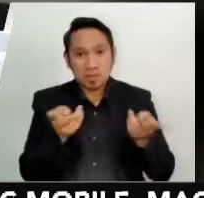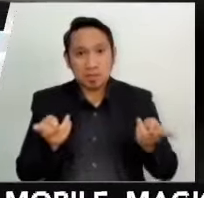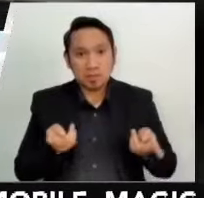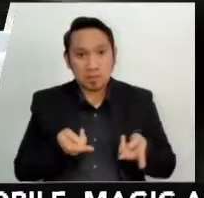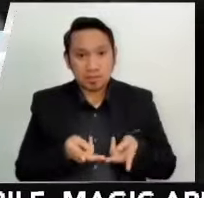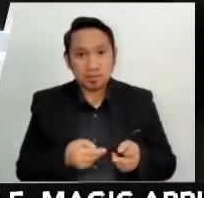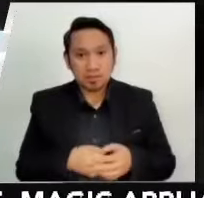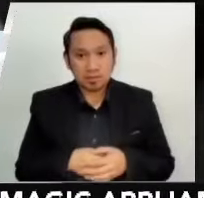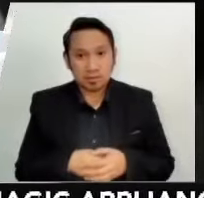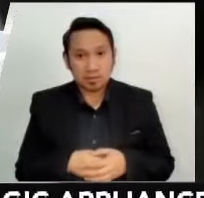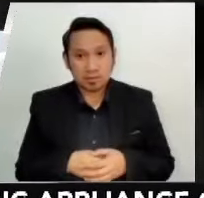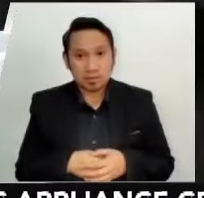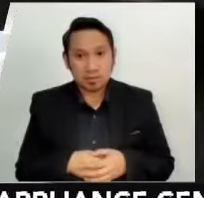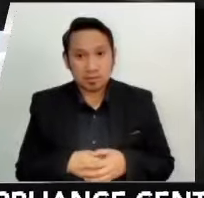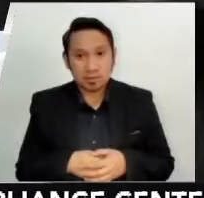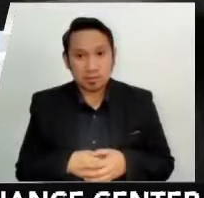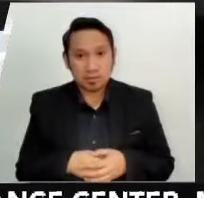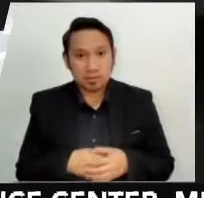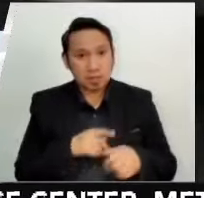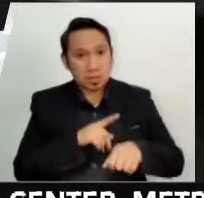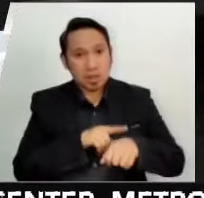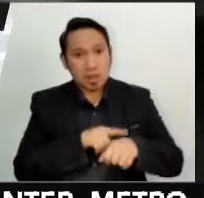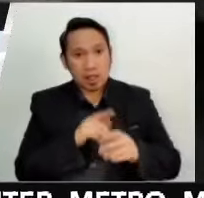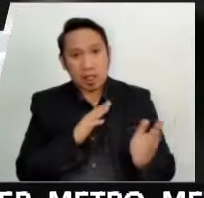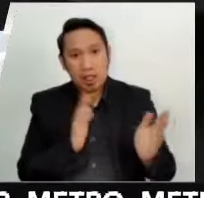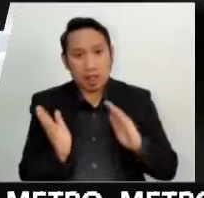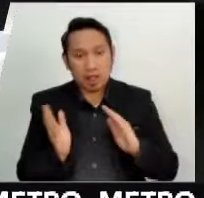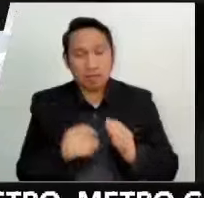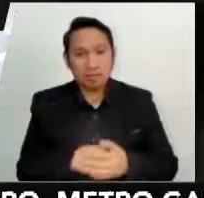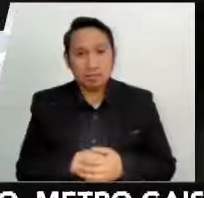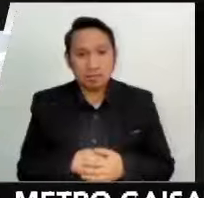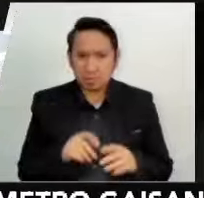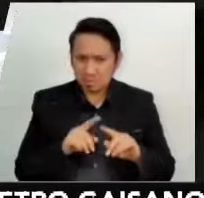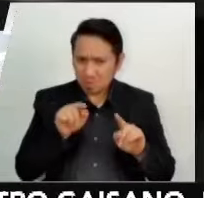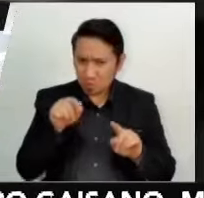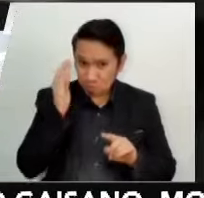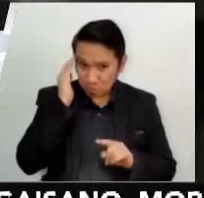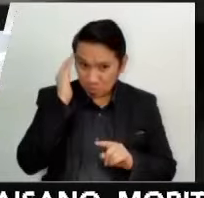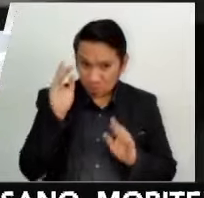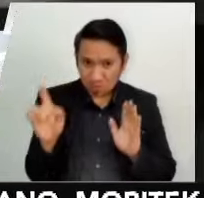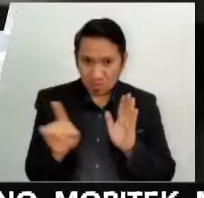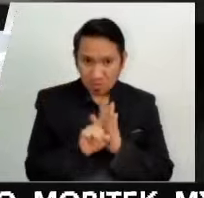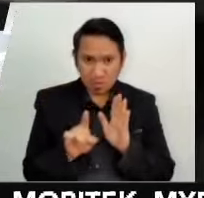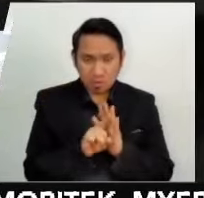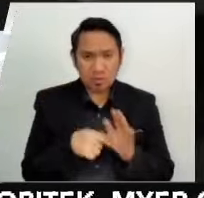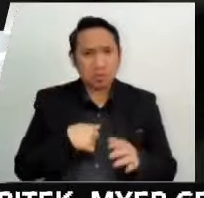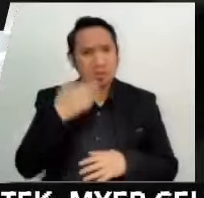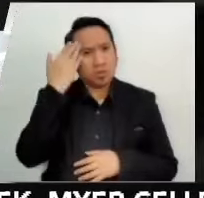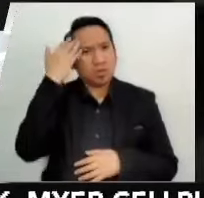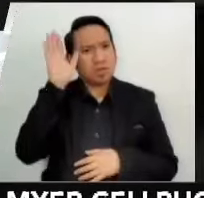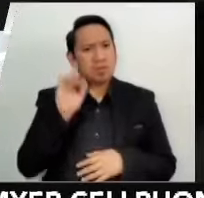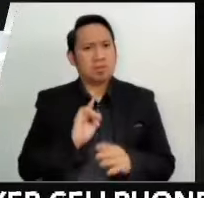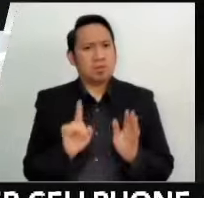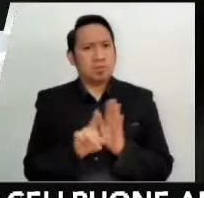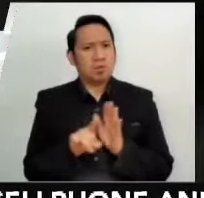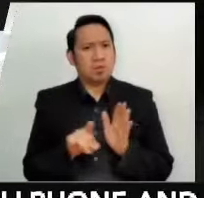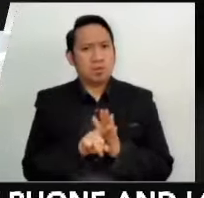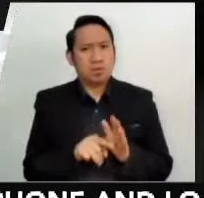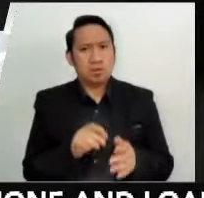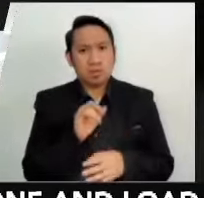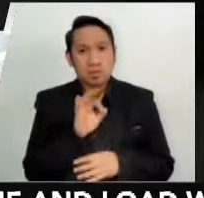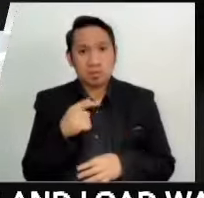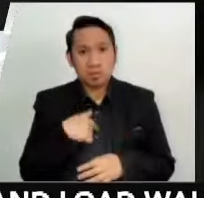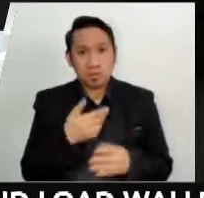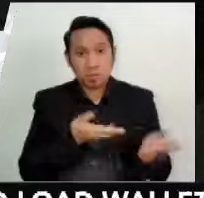maano na oras. Pero sir, alam nyo bawal? Hindi ko naman alam na bawal eh, kasi pag kami naghahatid ng